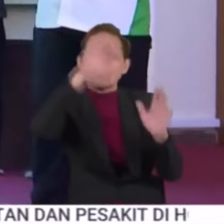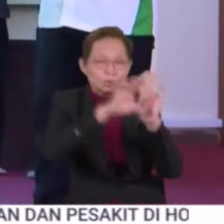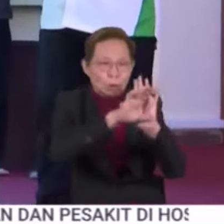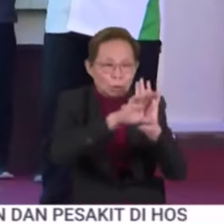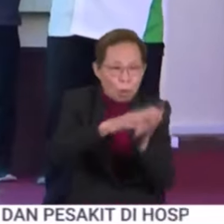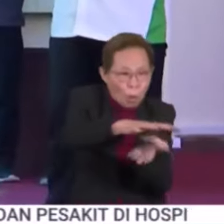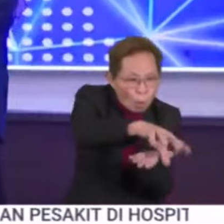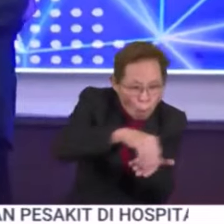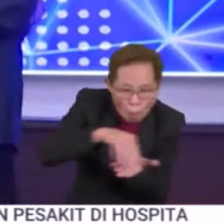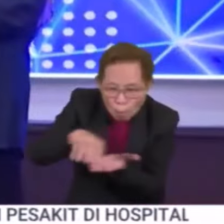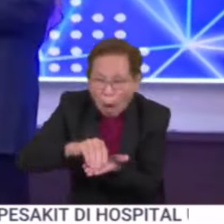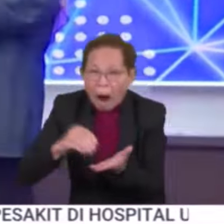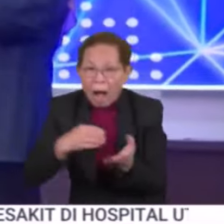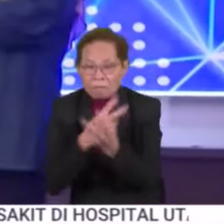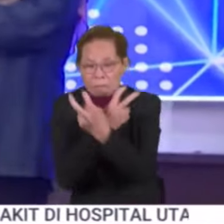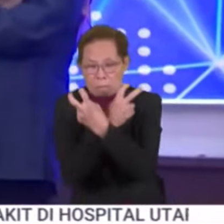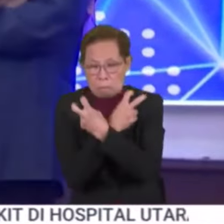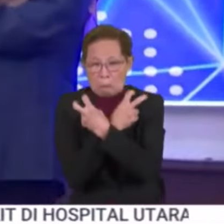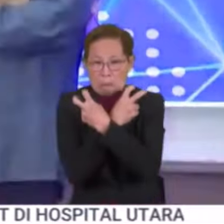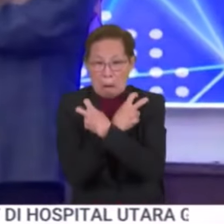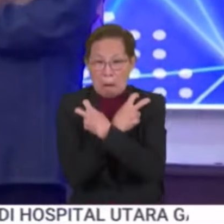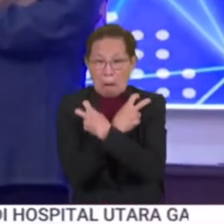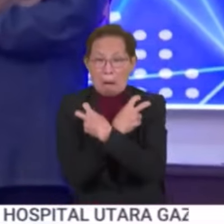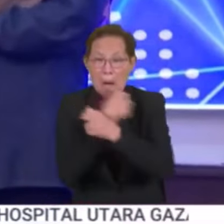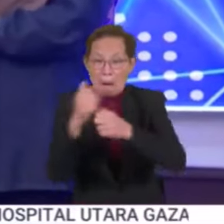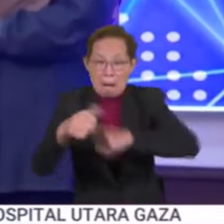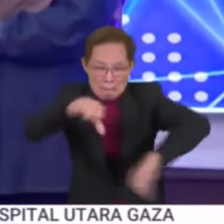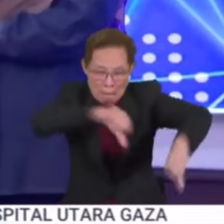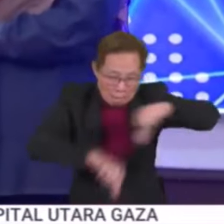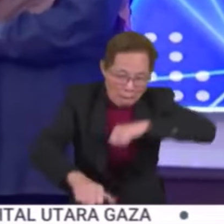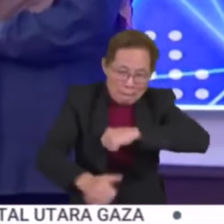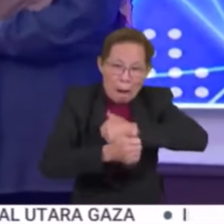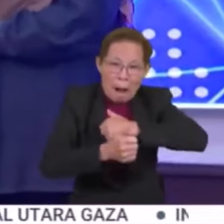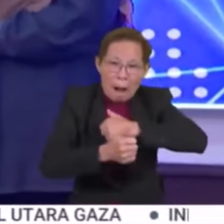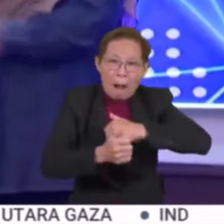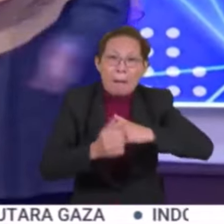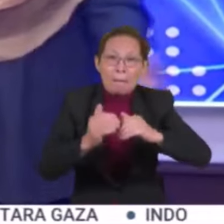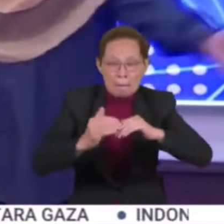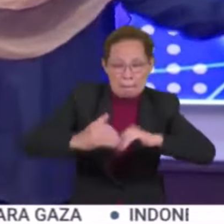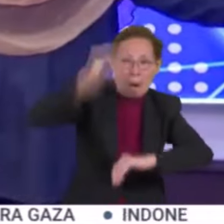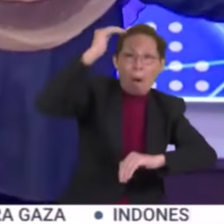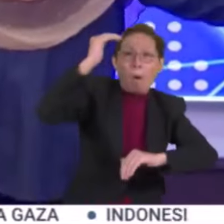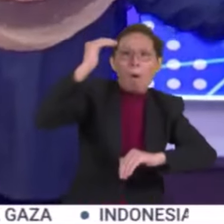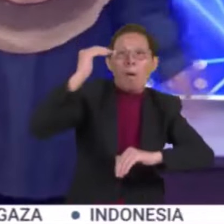dikumpul mengandungi sisa kimia berbahaya melebihi paras maksimum dibenarkan.